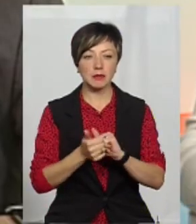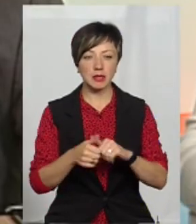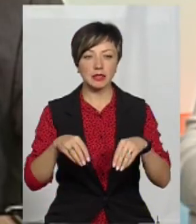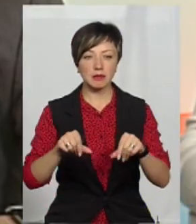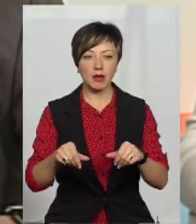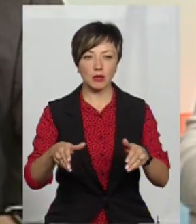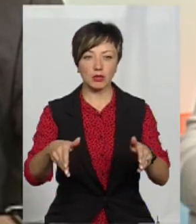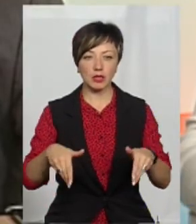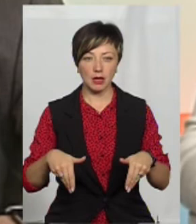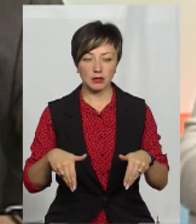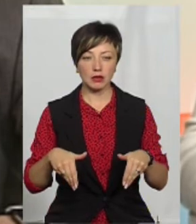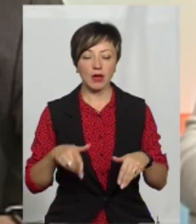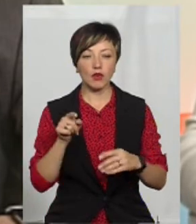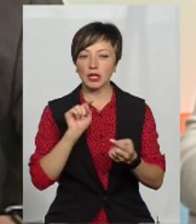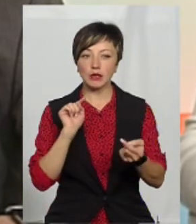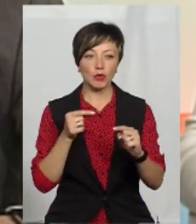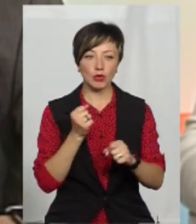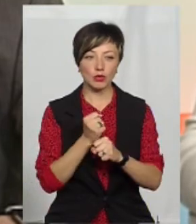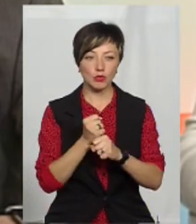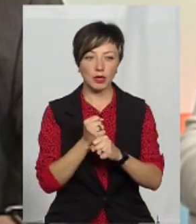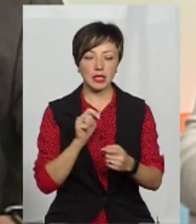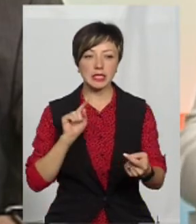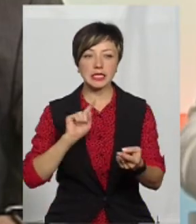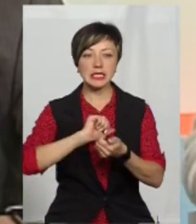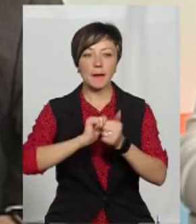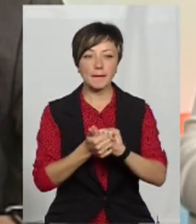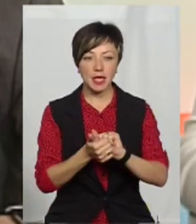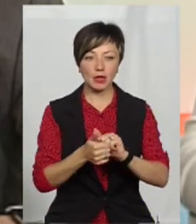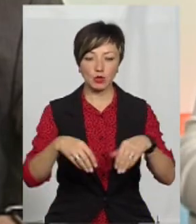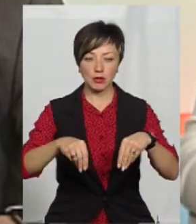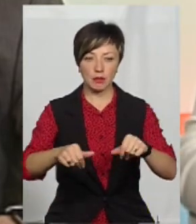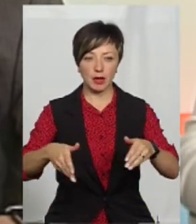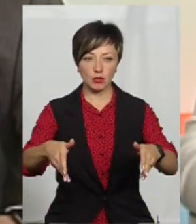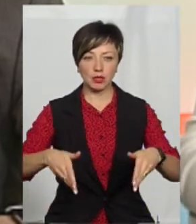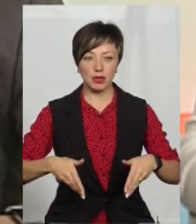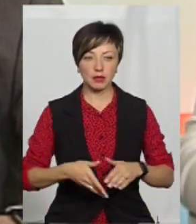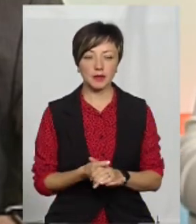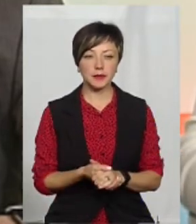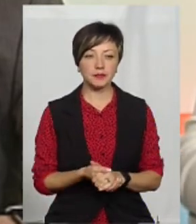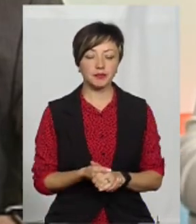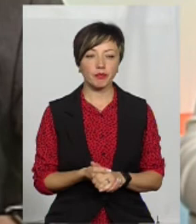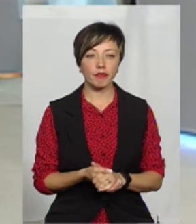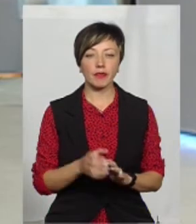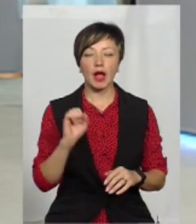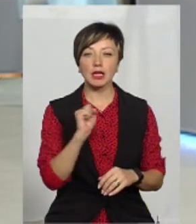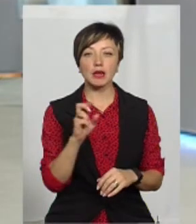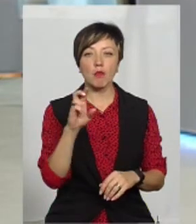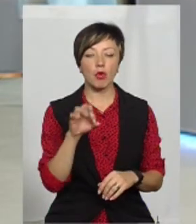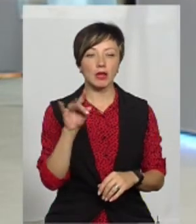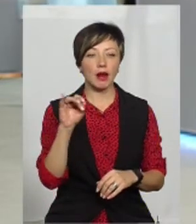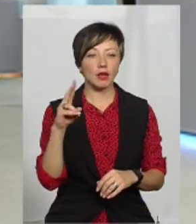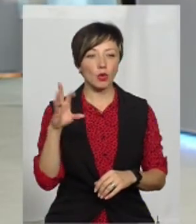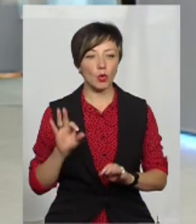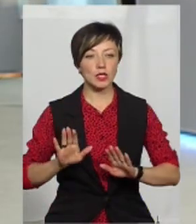земельної ділянки. Тобто вони не проти зробити заміну земельної ділянки. Зрозуміло. Андрій